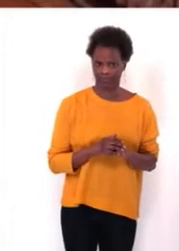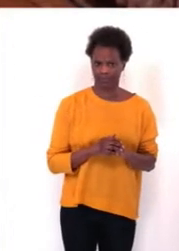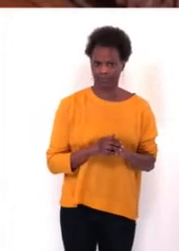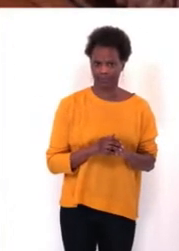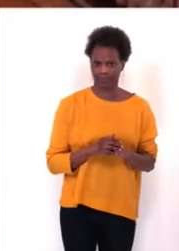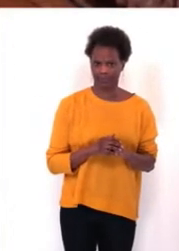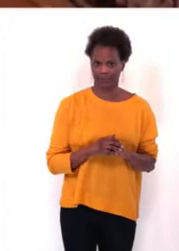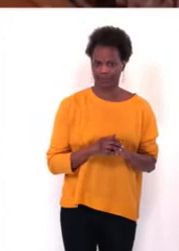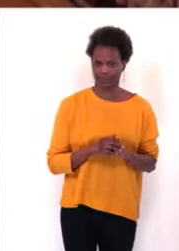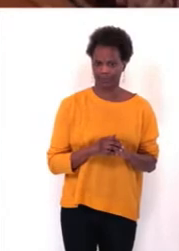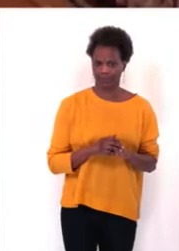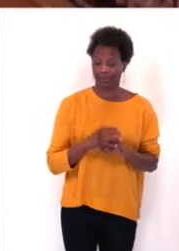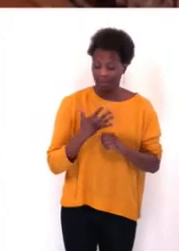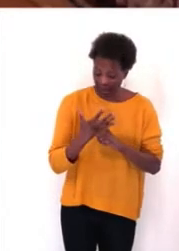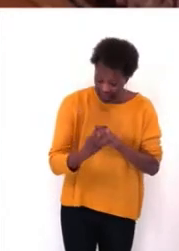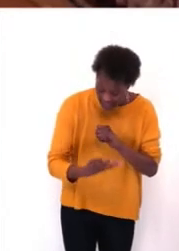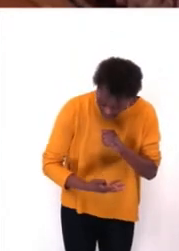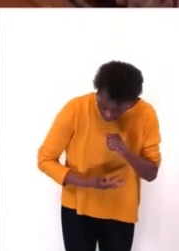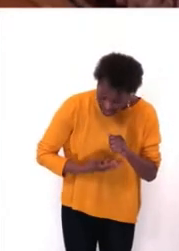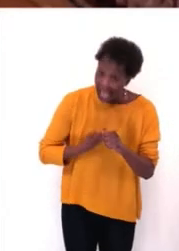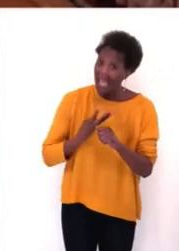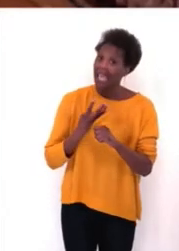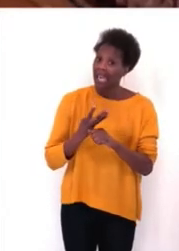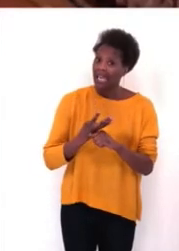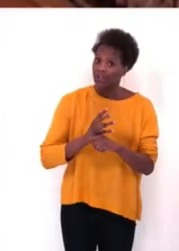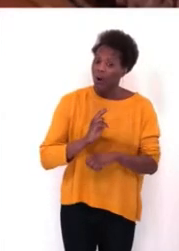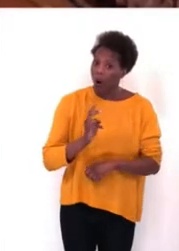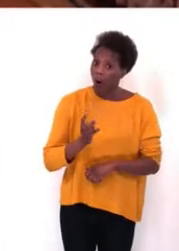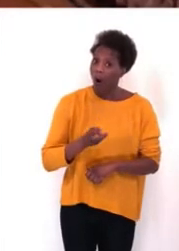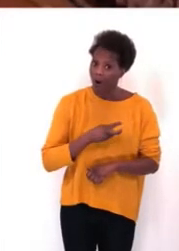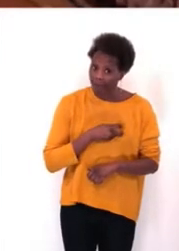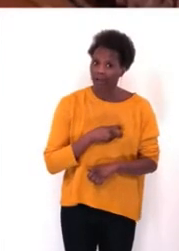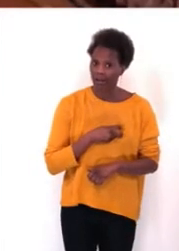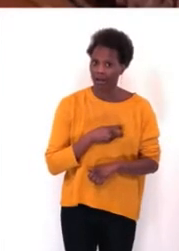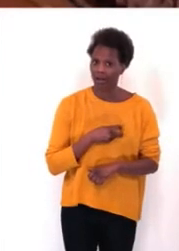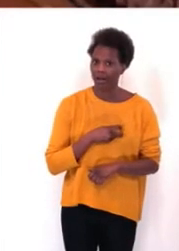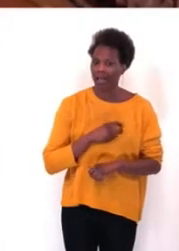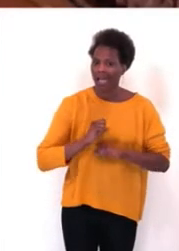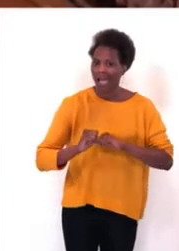ans pour mettre en place une action qui était une de vos promesses de campagne.